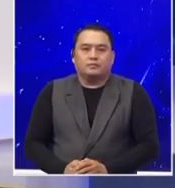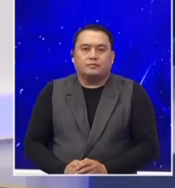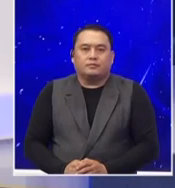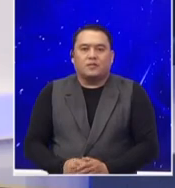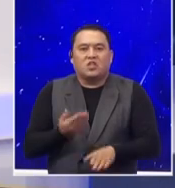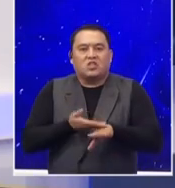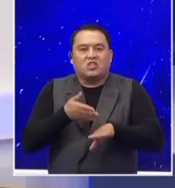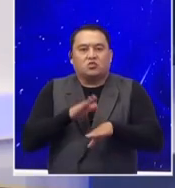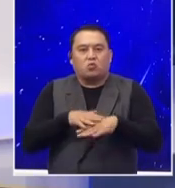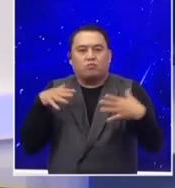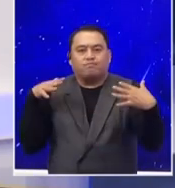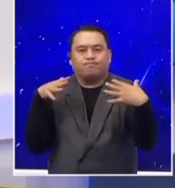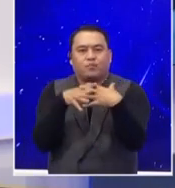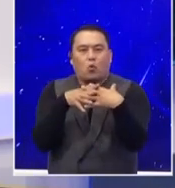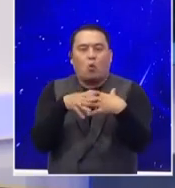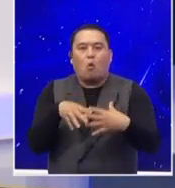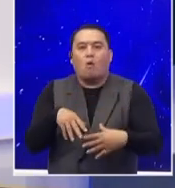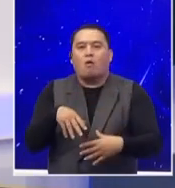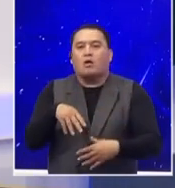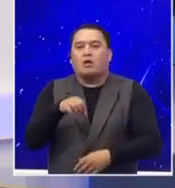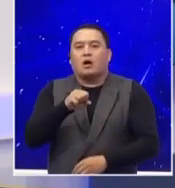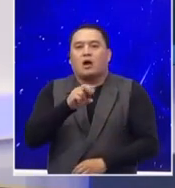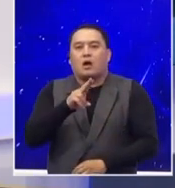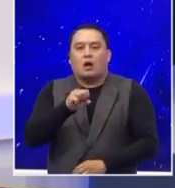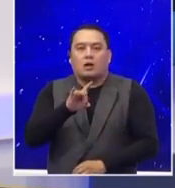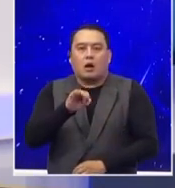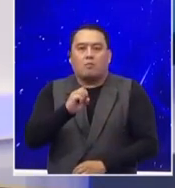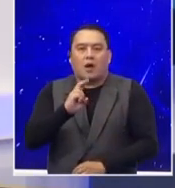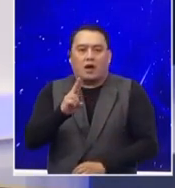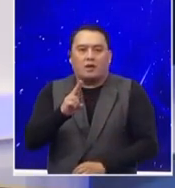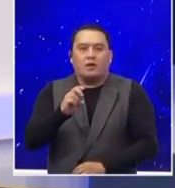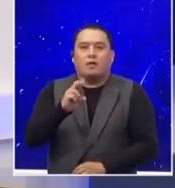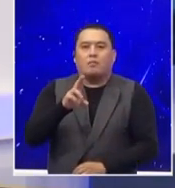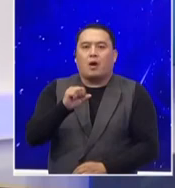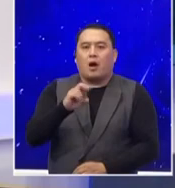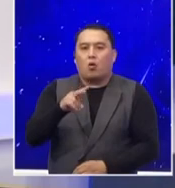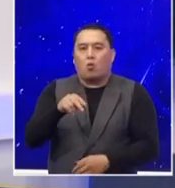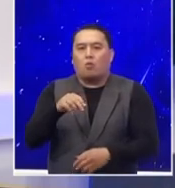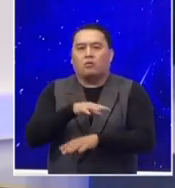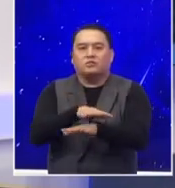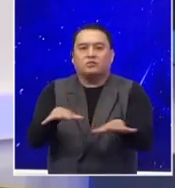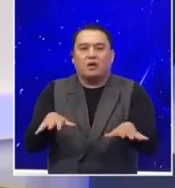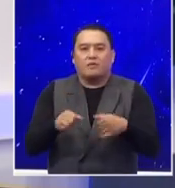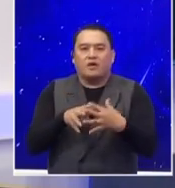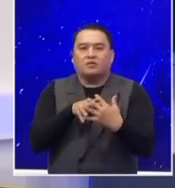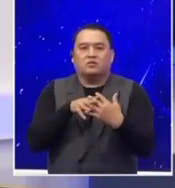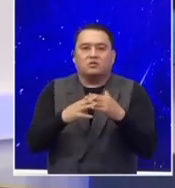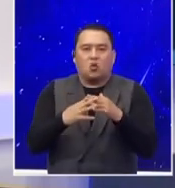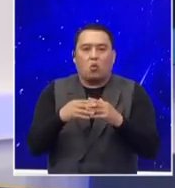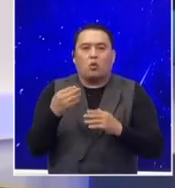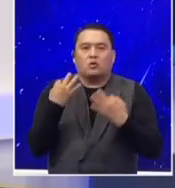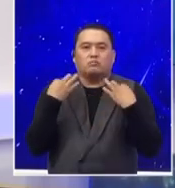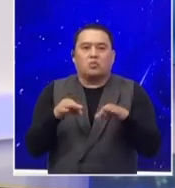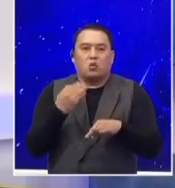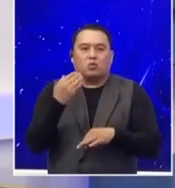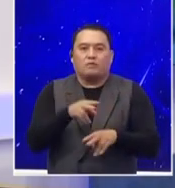Тяжелые бои идут на большей части фронта в Нагорном Карабахе. Баку объявил, что он отвоевал село Мадагиз, и это